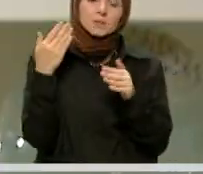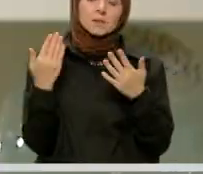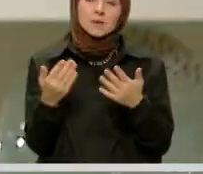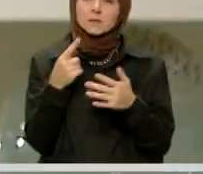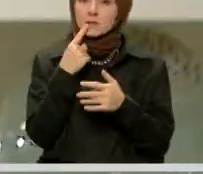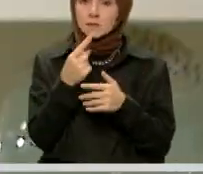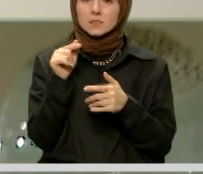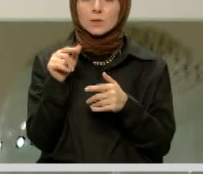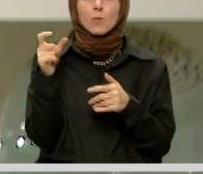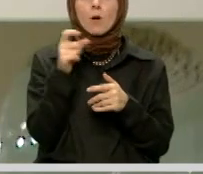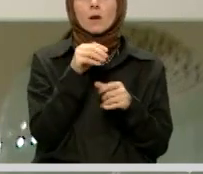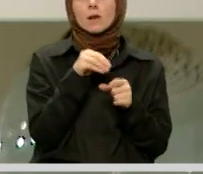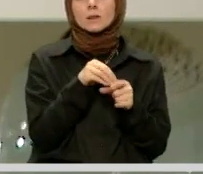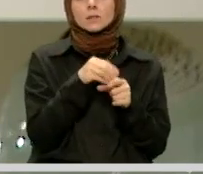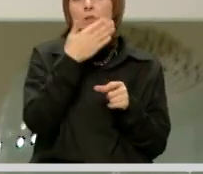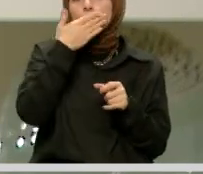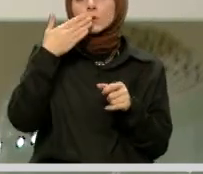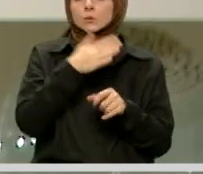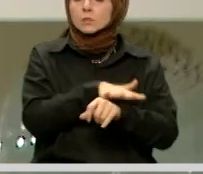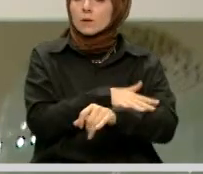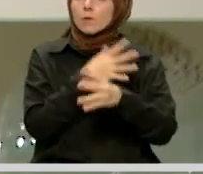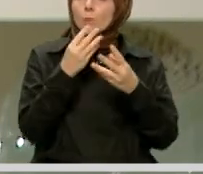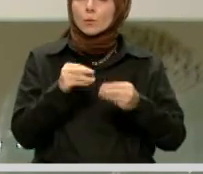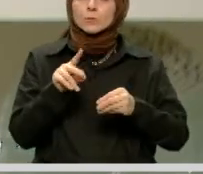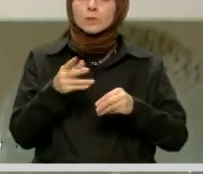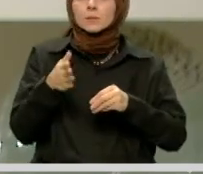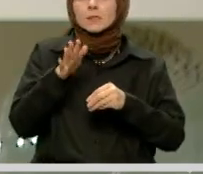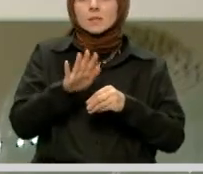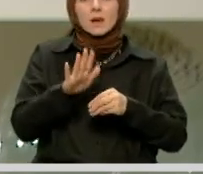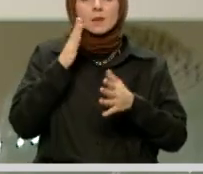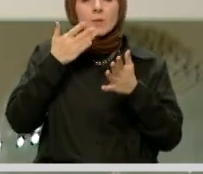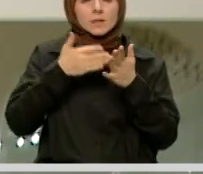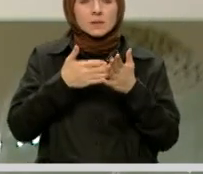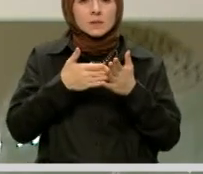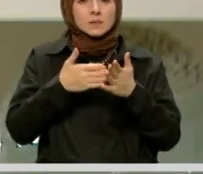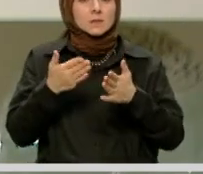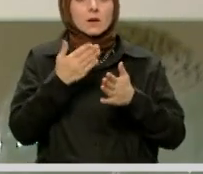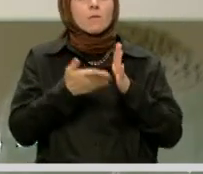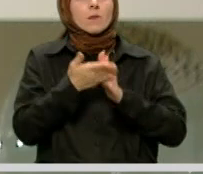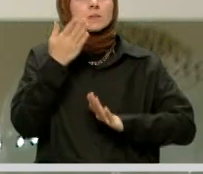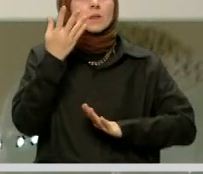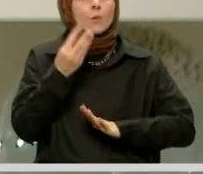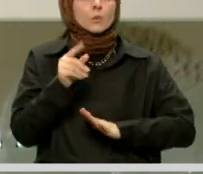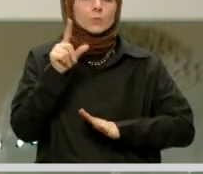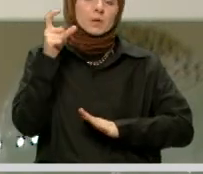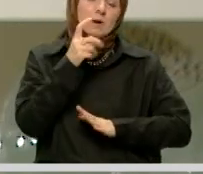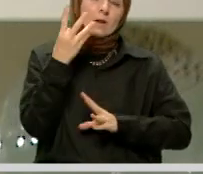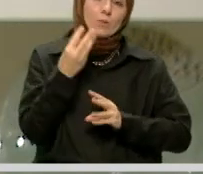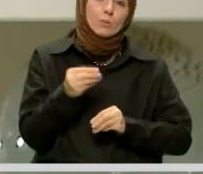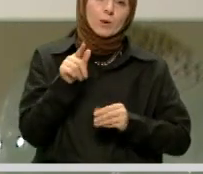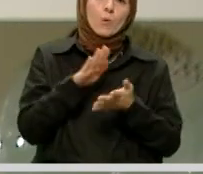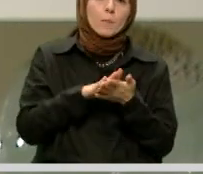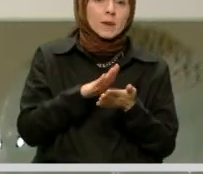bu aylar da hani orucun sevabı olduğu gibi aslında diğer ibadetlerimizin de hani geri dönüşlerini daha fazla gördüğümüz bir ay değil mi? Hani o